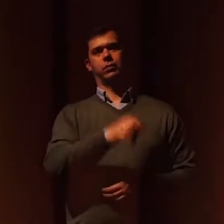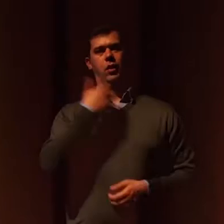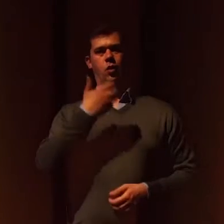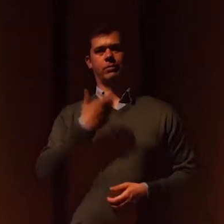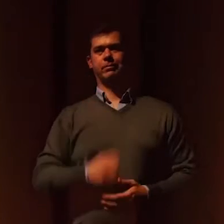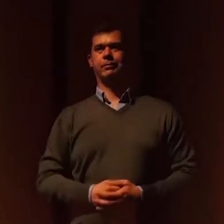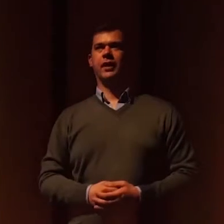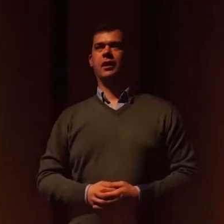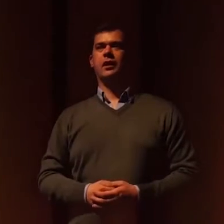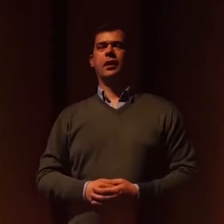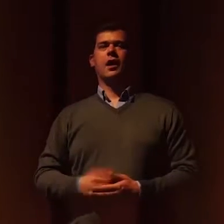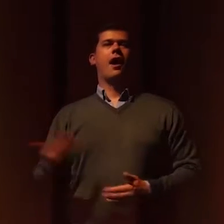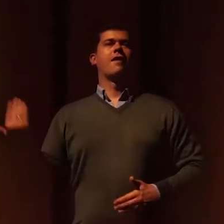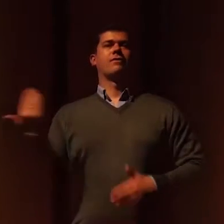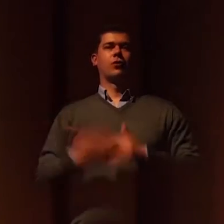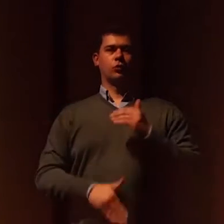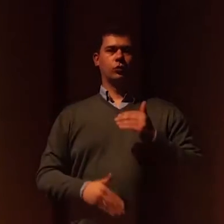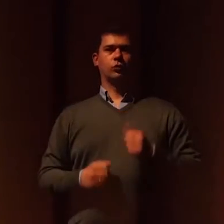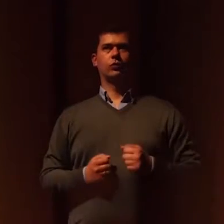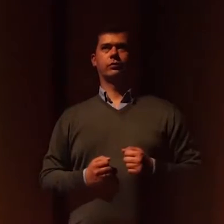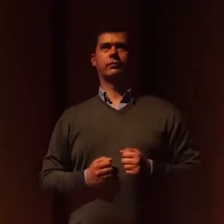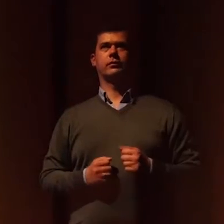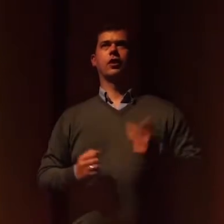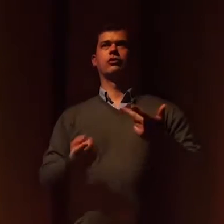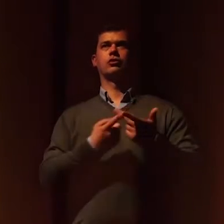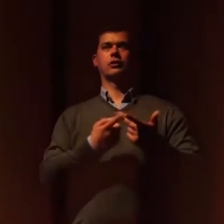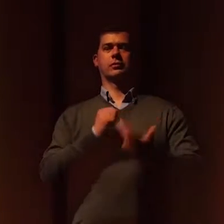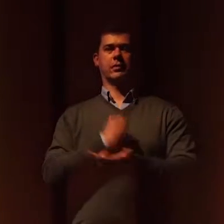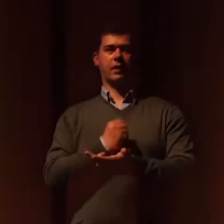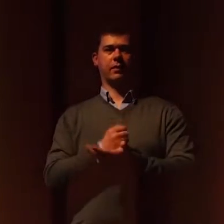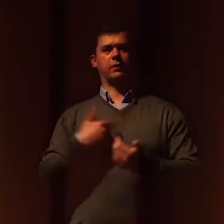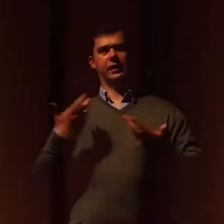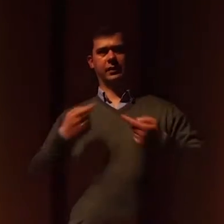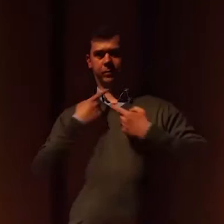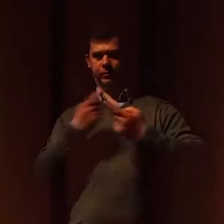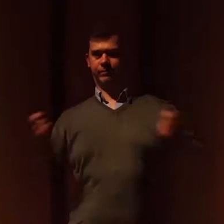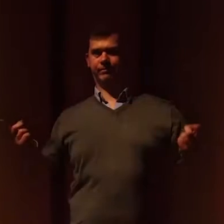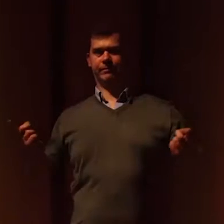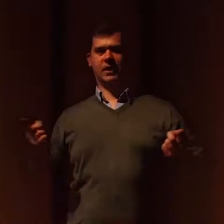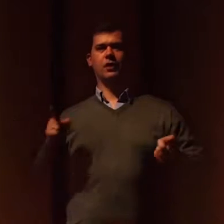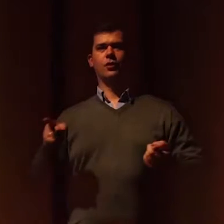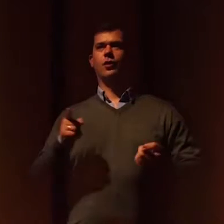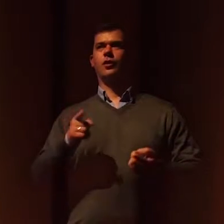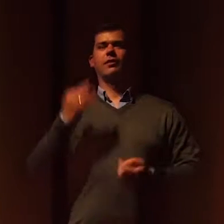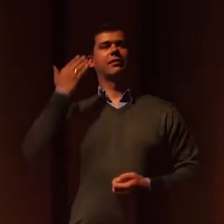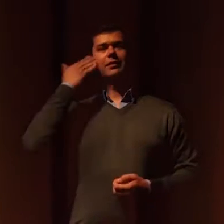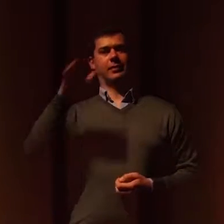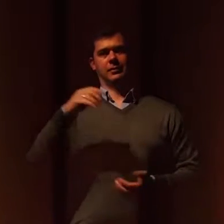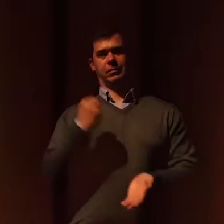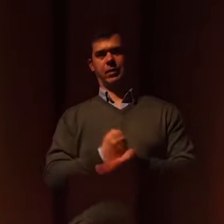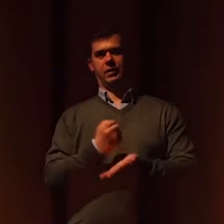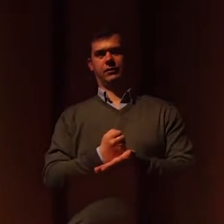teie No i wreszcie trzeci taki wymiar o którym chciałem wspomnieć to jest sprawa nieznajomości